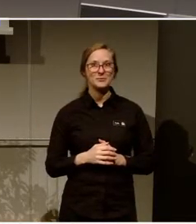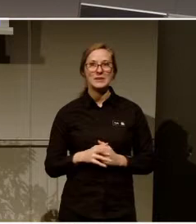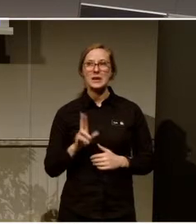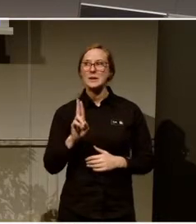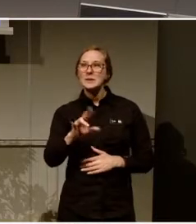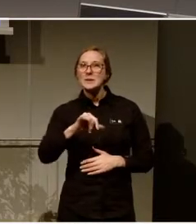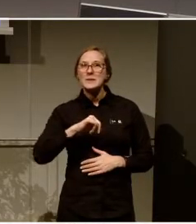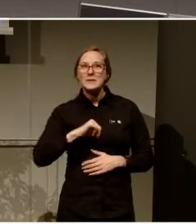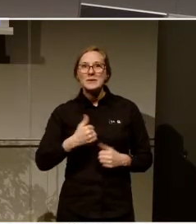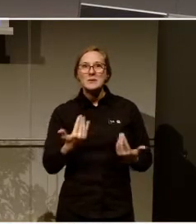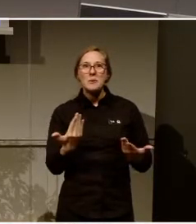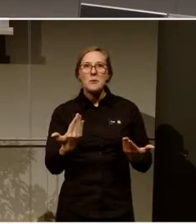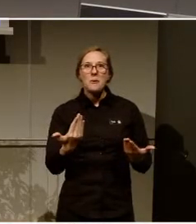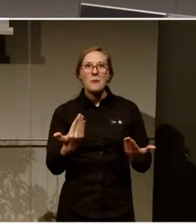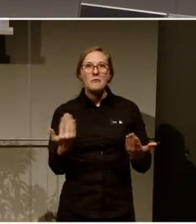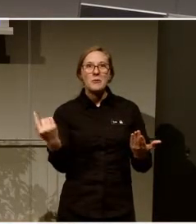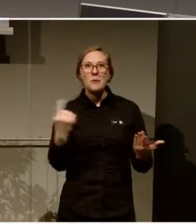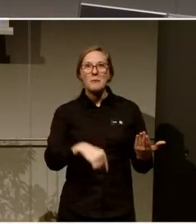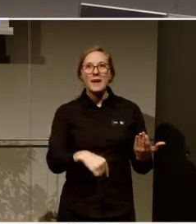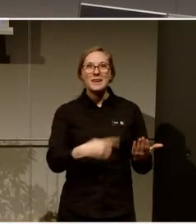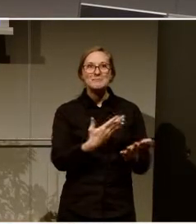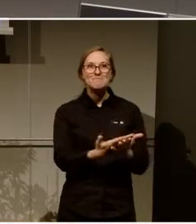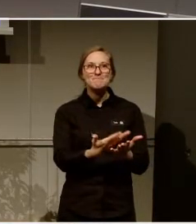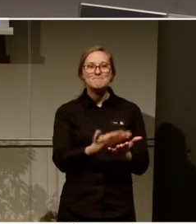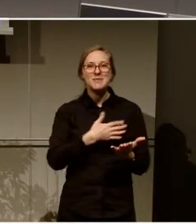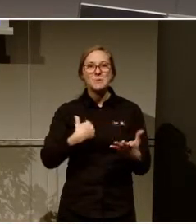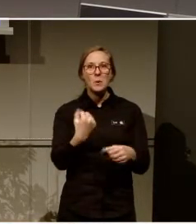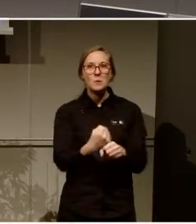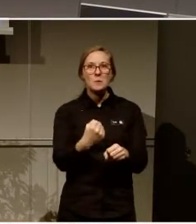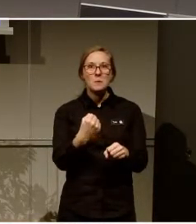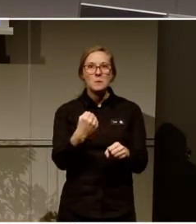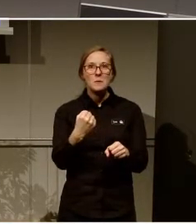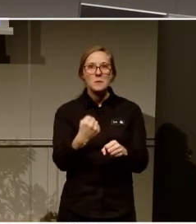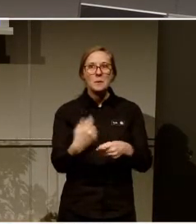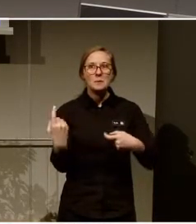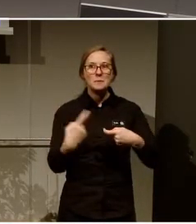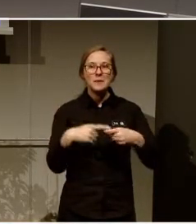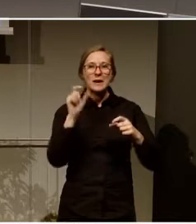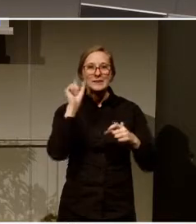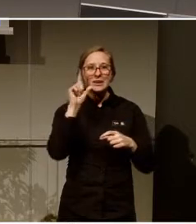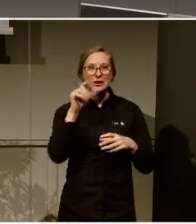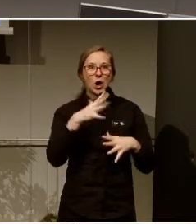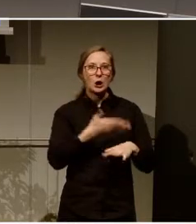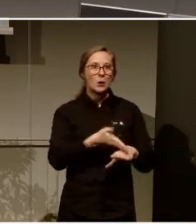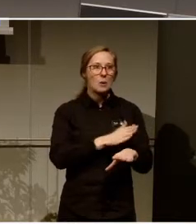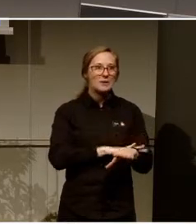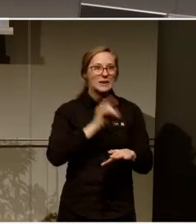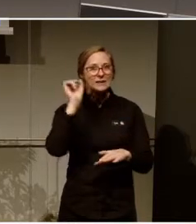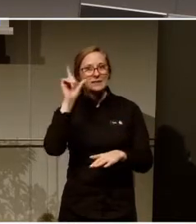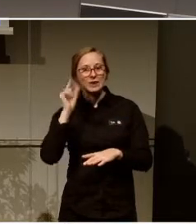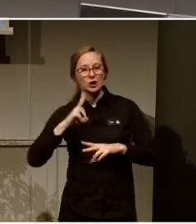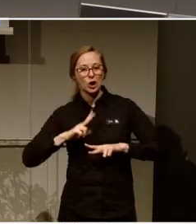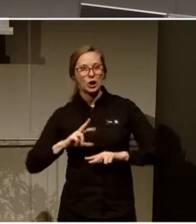Jätteroligt att få vara här och få prata om vårt arbete med digital kompetens och digital trygghet.